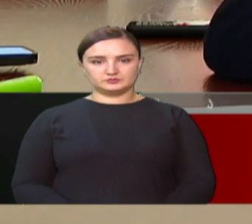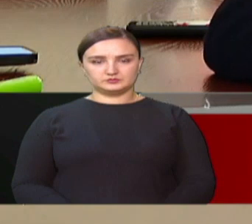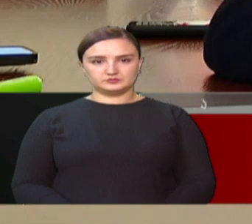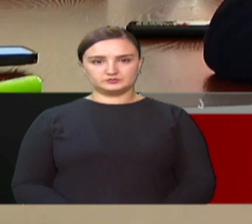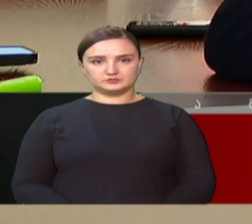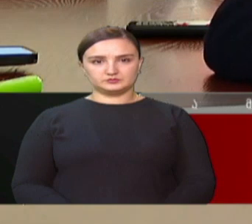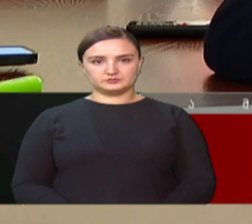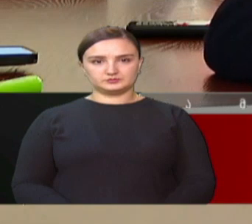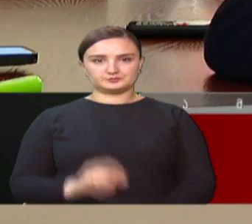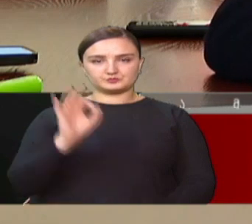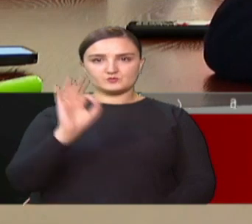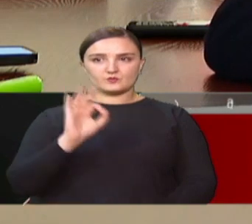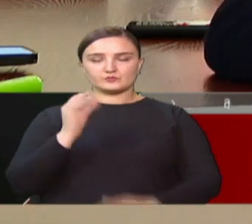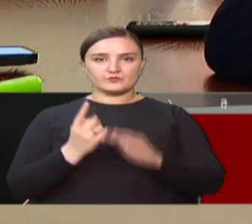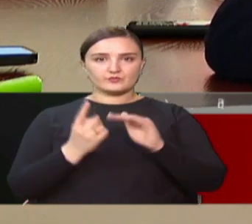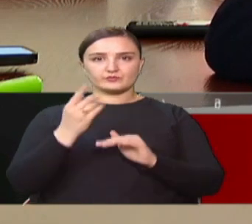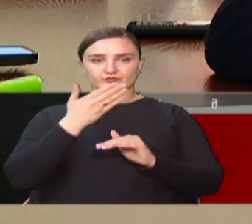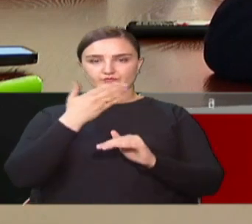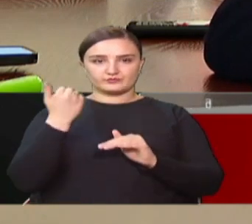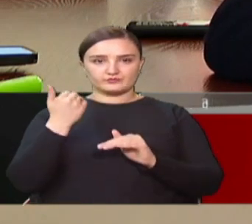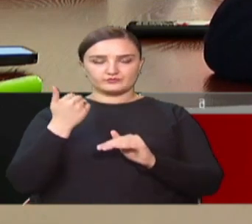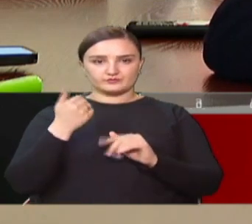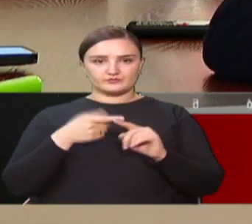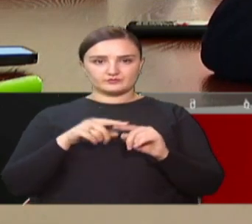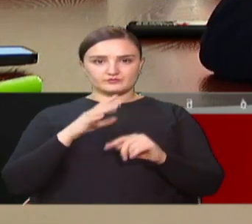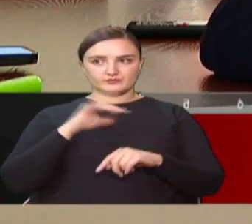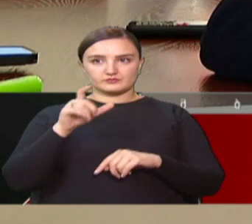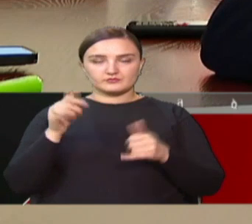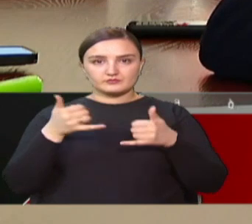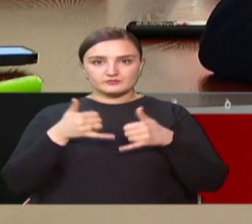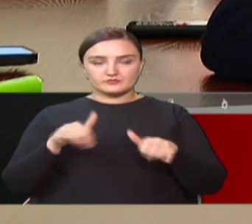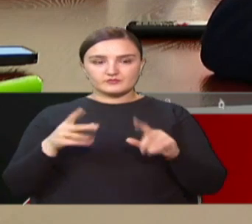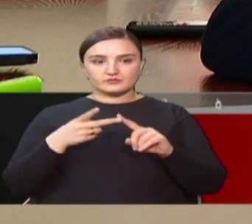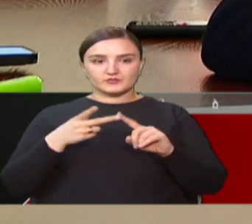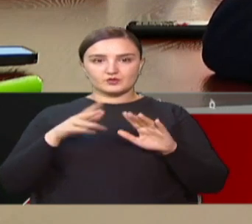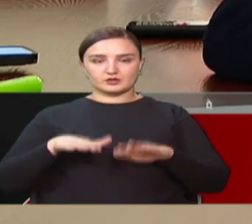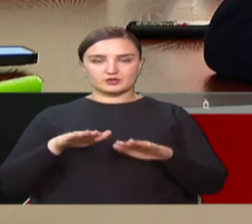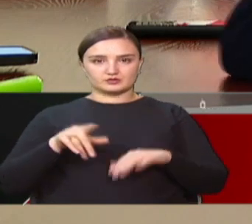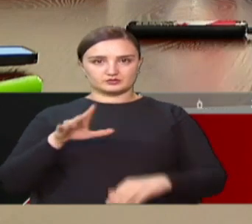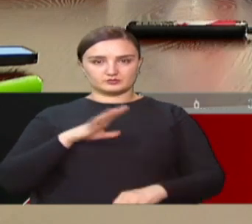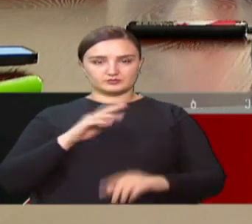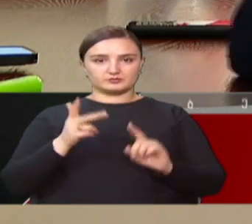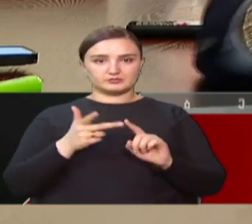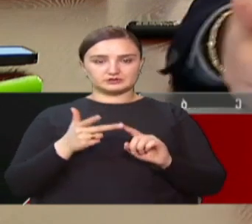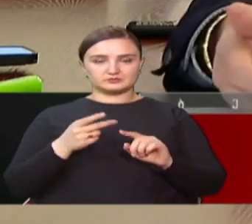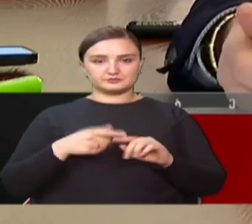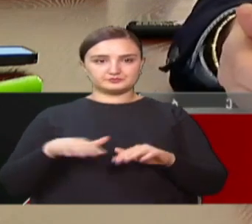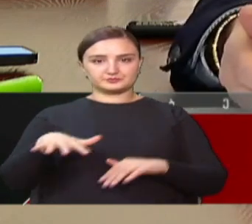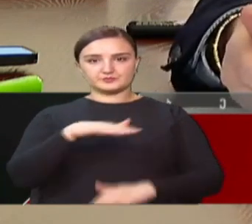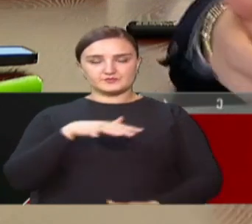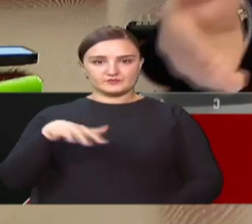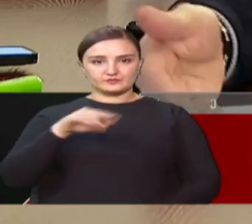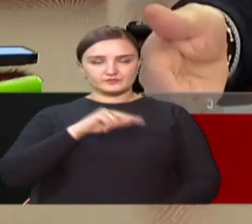ფიგურებს გახსოვთ თქვენ? რეიტინგო ფიგურებს აბსოლუტურად აპირიქონა დაღებული ხალხს, რომ მეორე ადგილზე გაიყვანენ, მესამე. ანუ ველზე